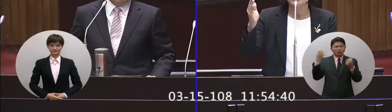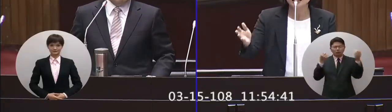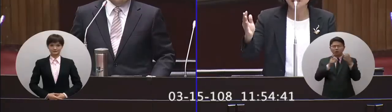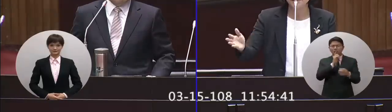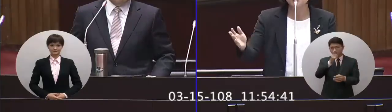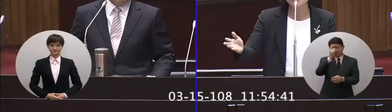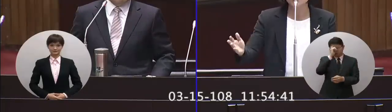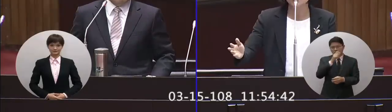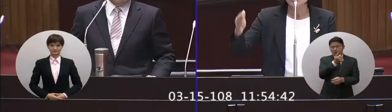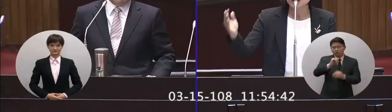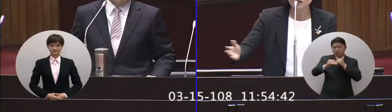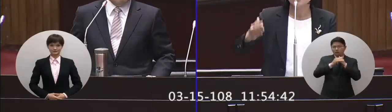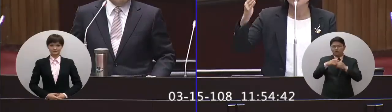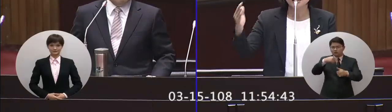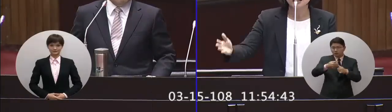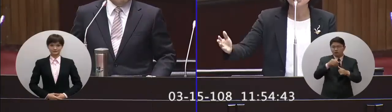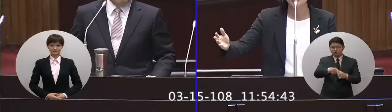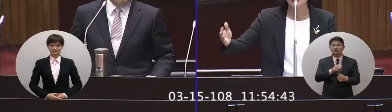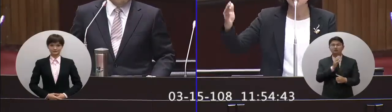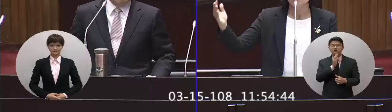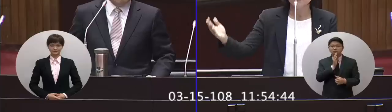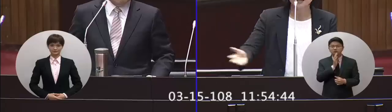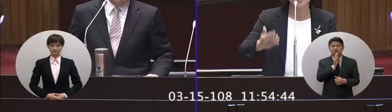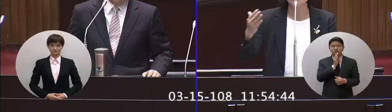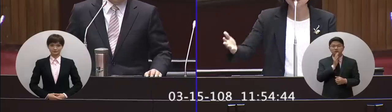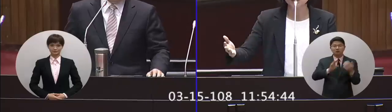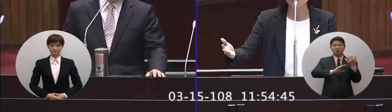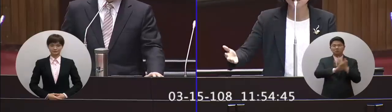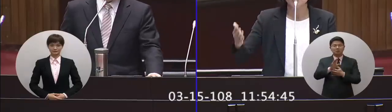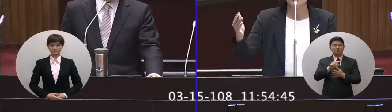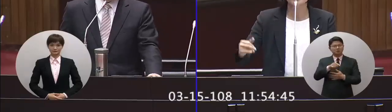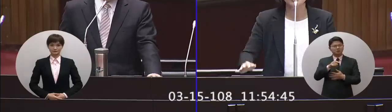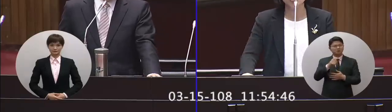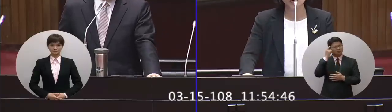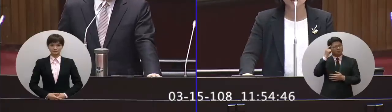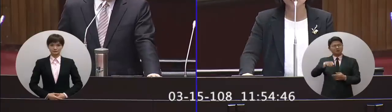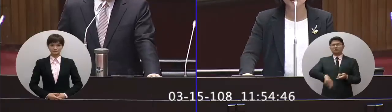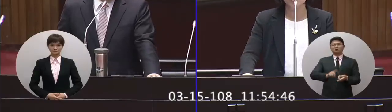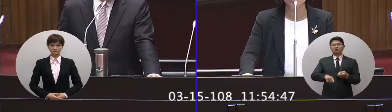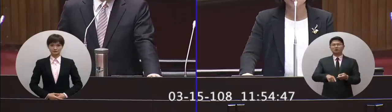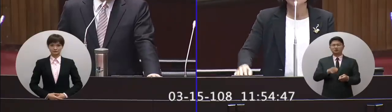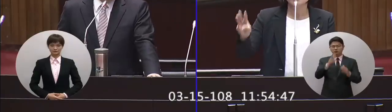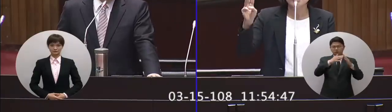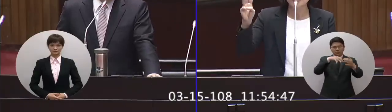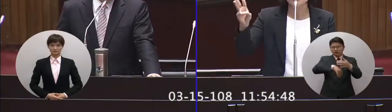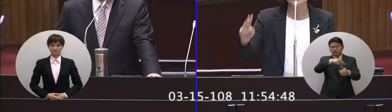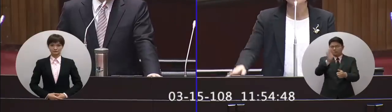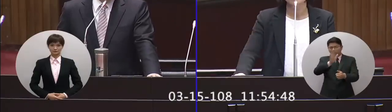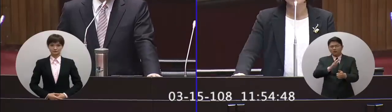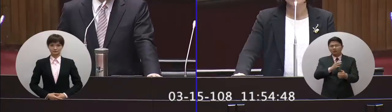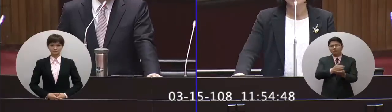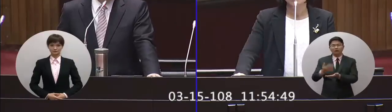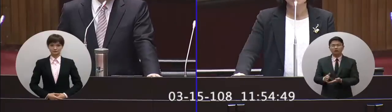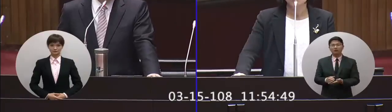认为性平教育是其他非常不妥的状况，甚至要求要退出校园。这三个例